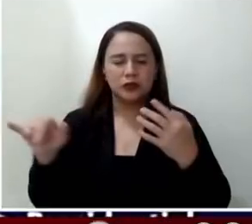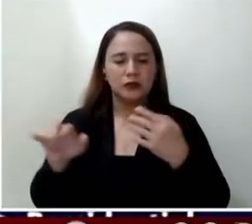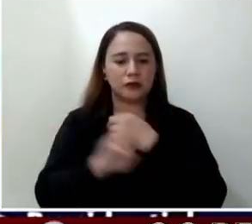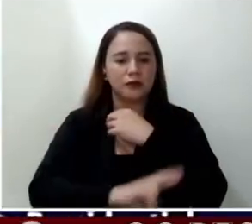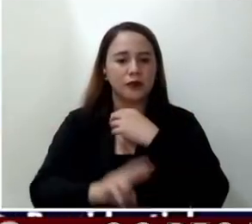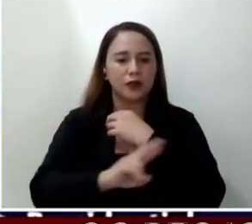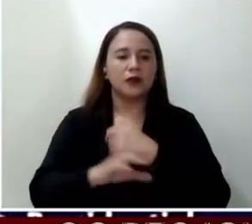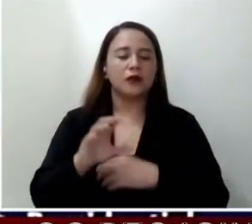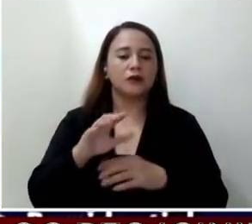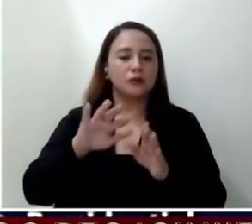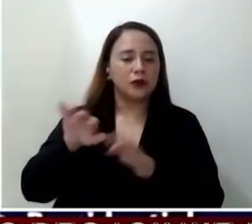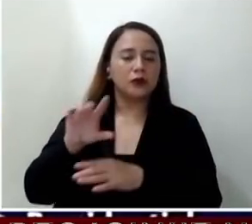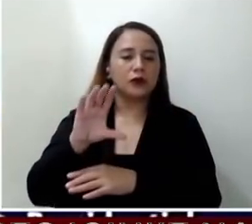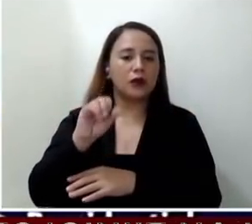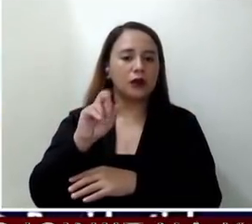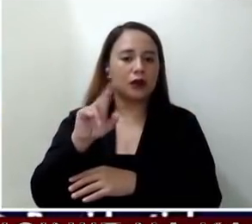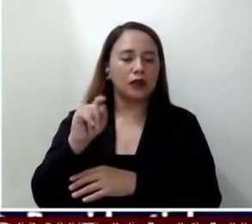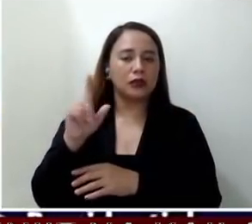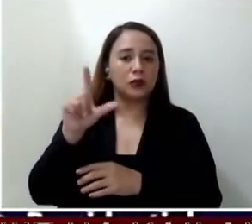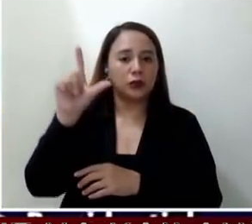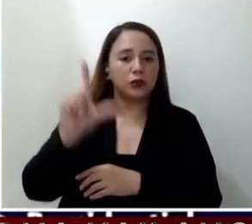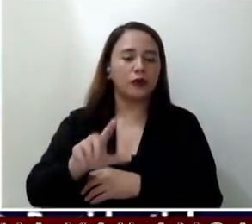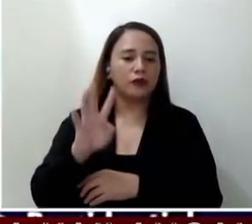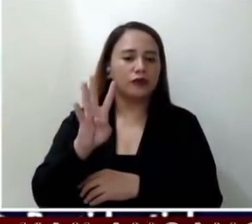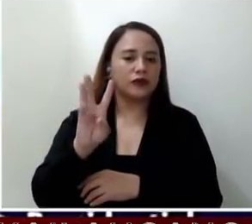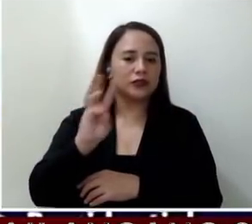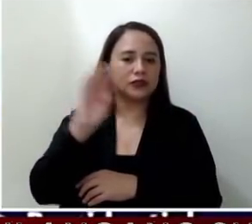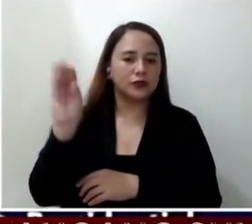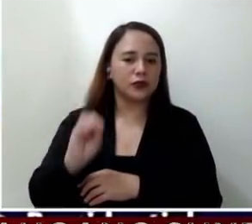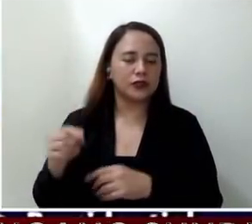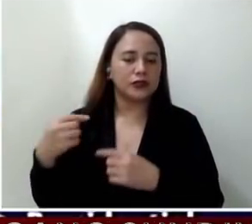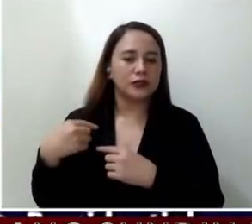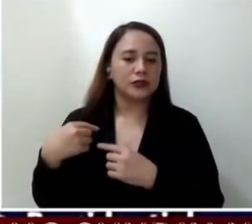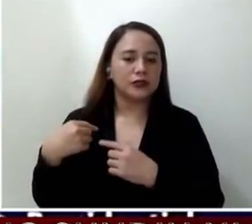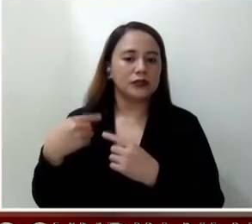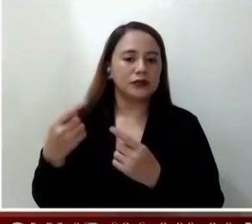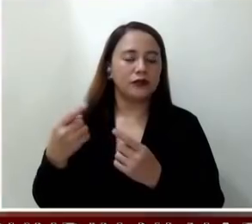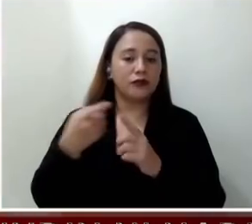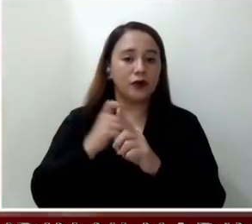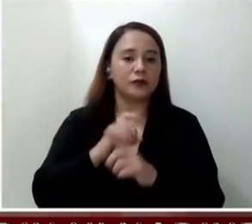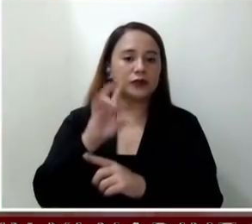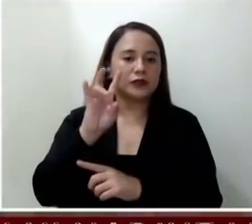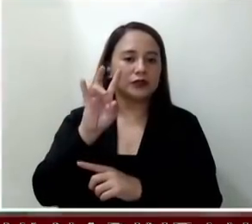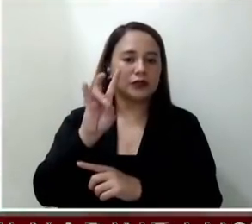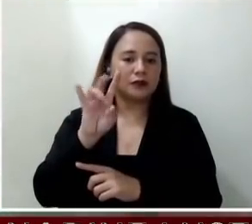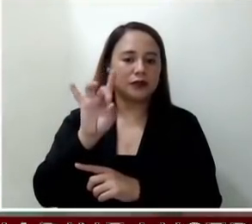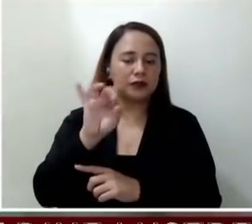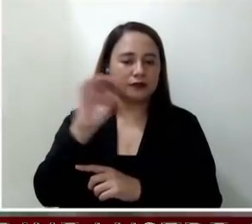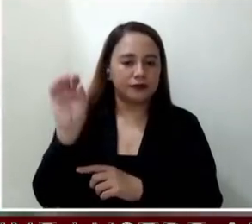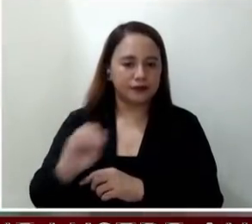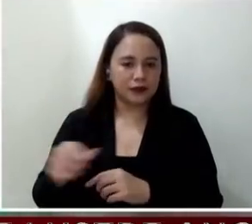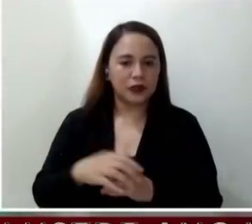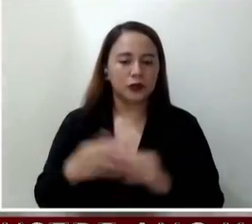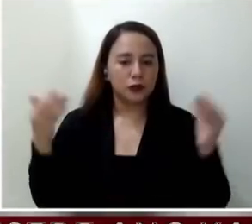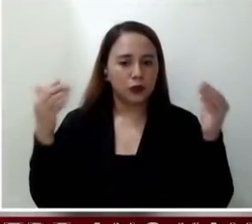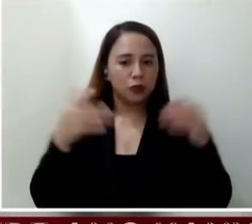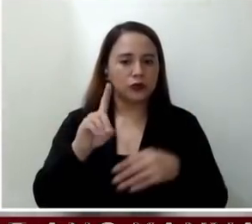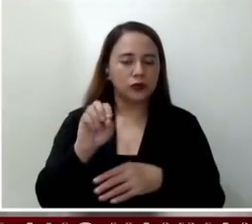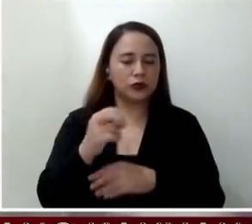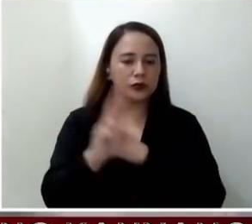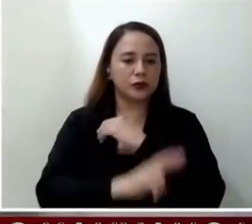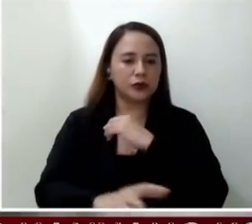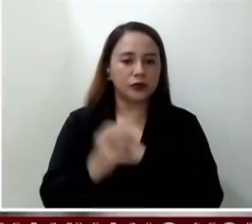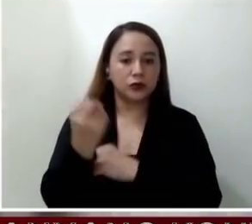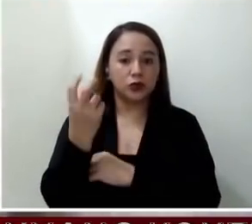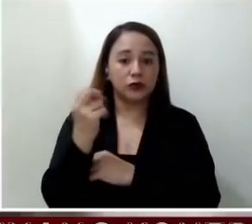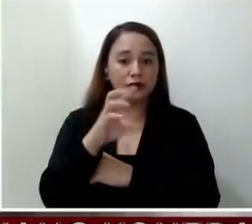Caraga na bumaba sa 46% mula naman sa 78%. Tinututukan din ng DOH ang Regions 12 at